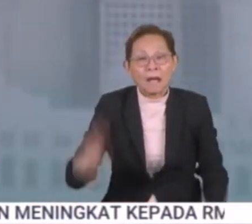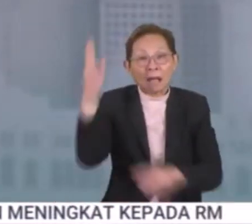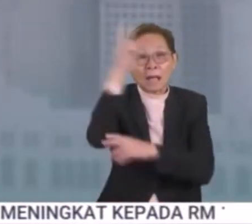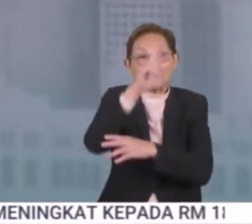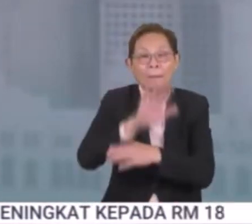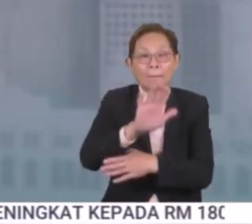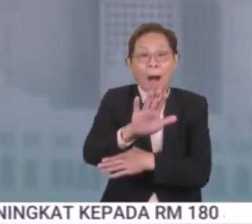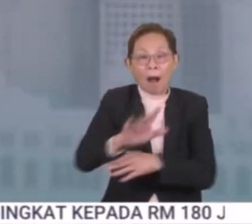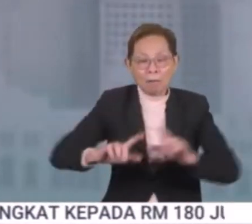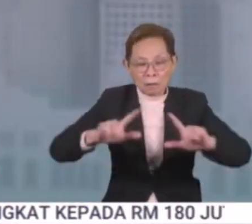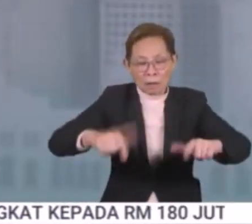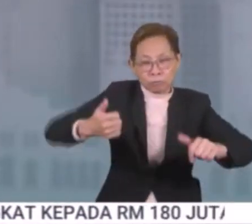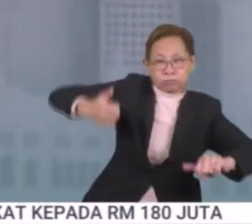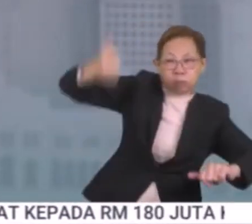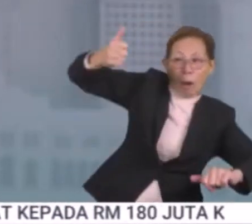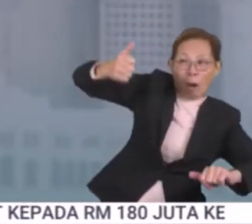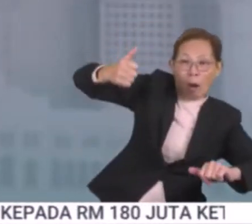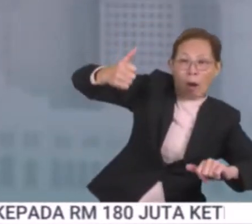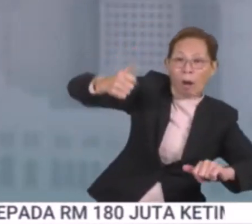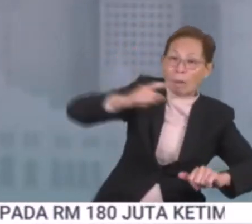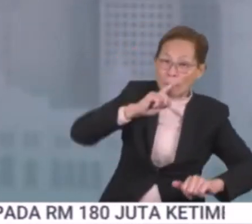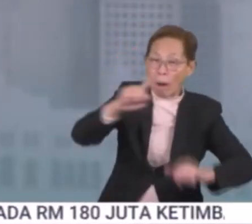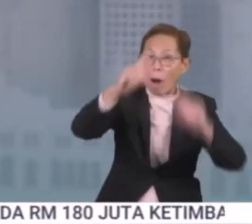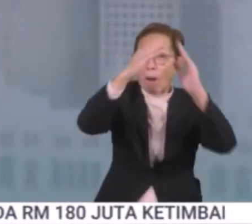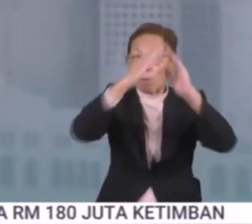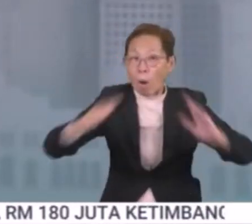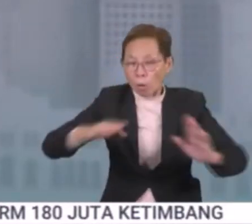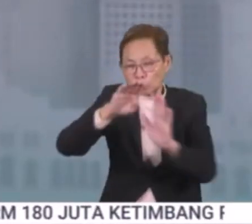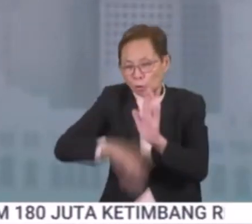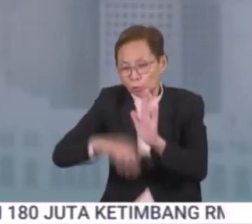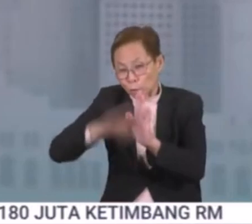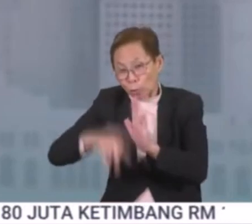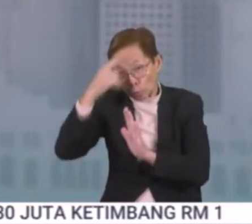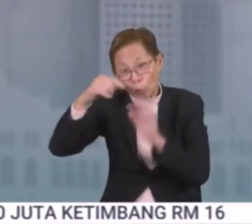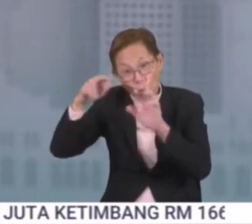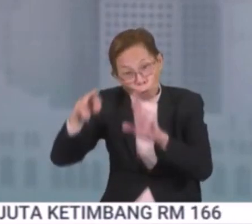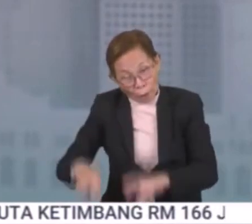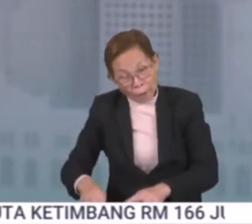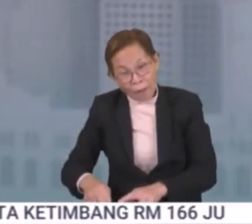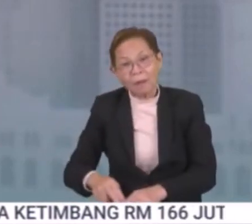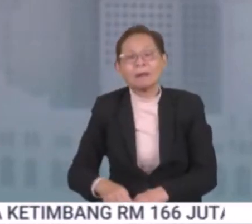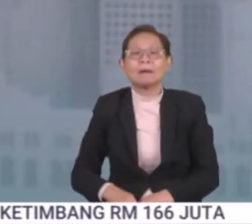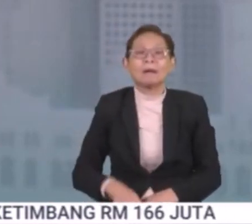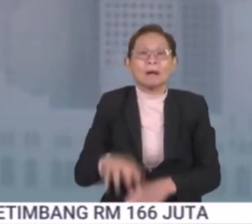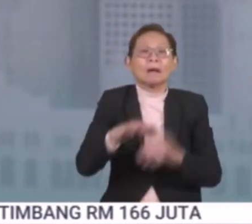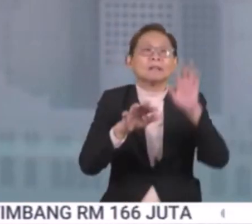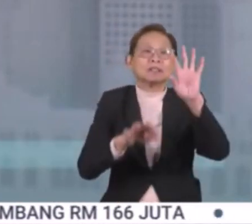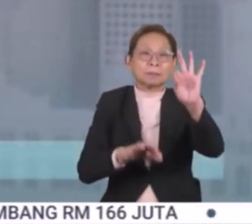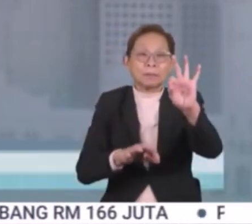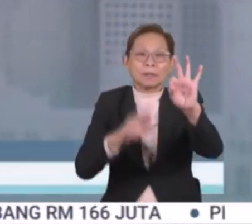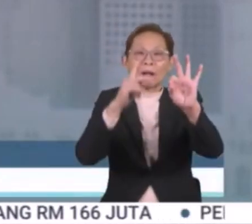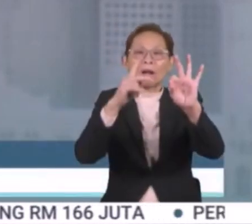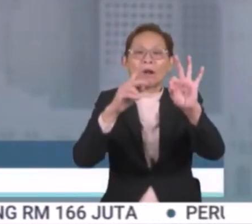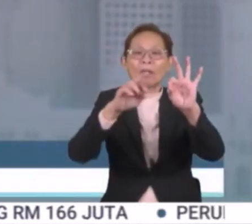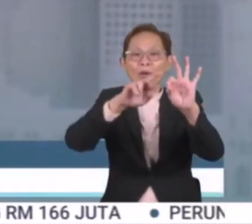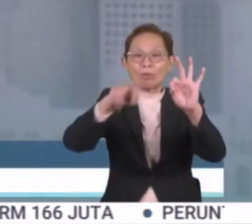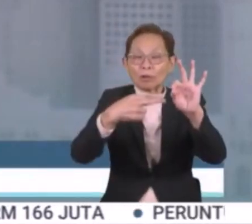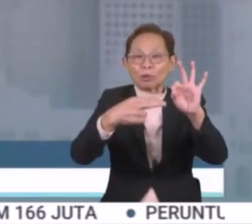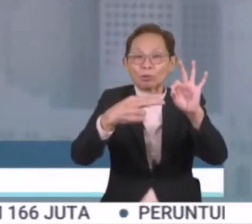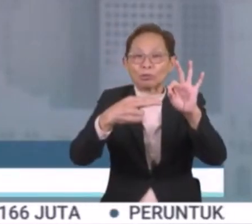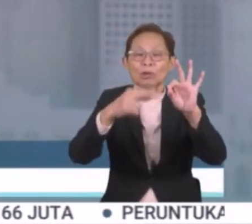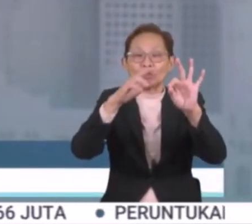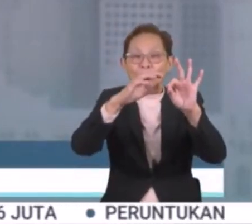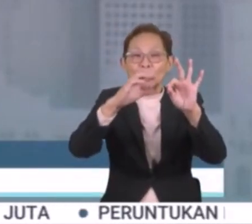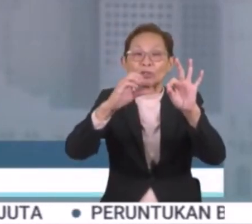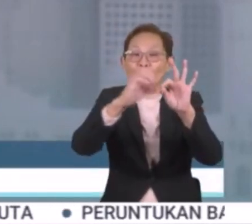Kerajaan Madani meletakkan keutamaan memastikan perumahan mampu milik untuk rakyat. Untuk itu, hampir RM900 juta ringgit